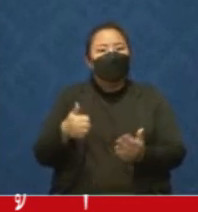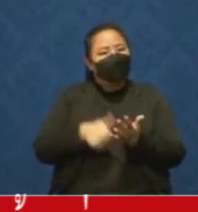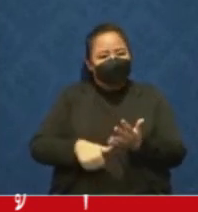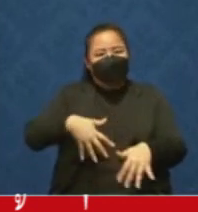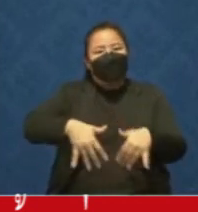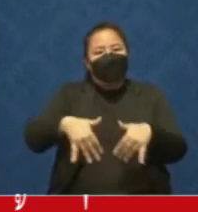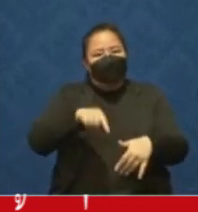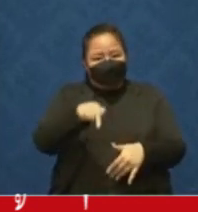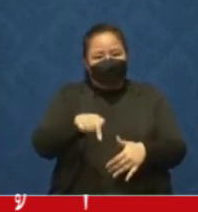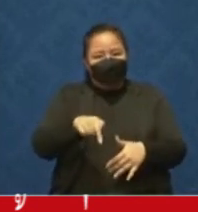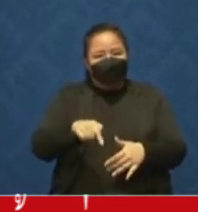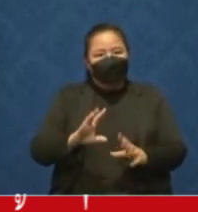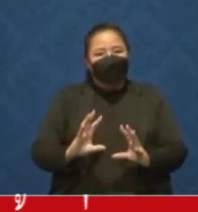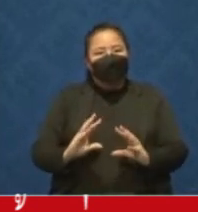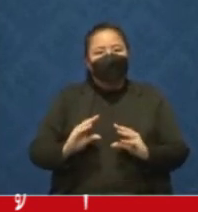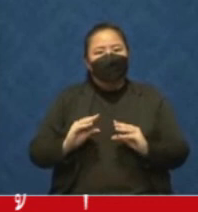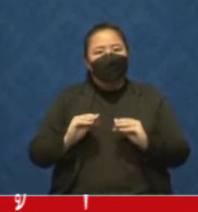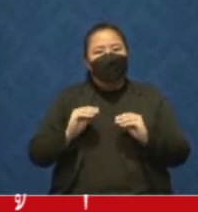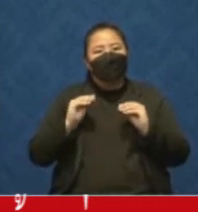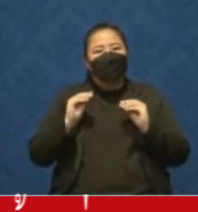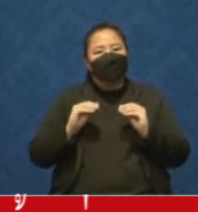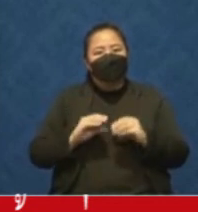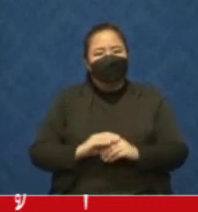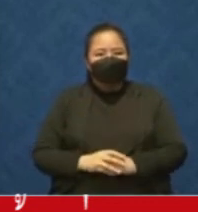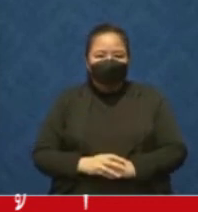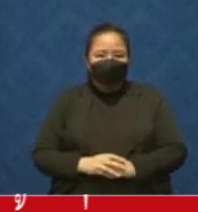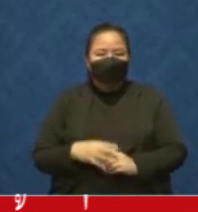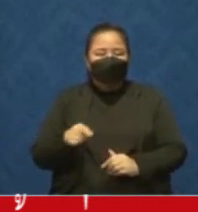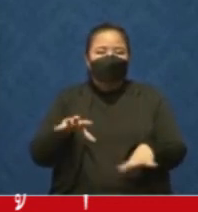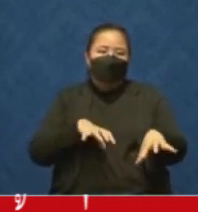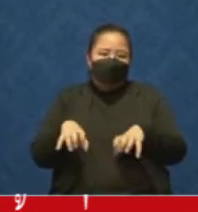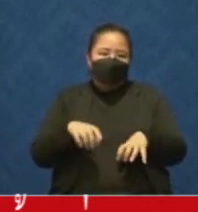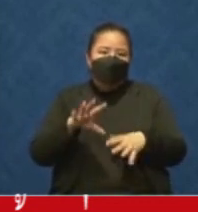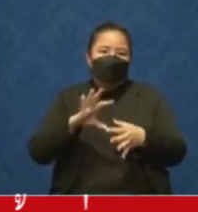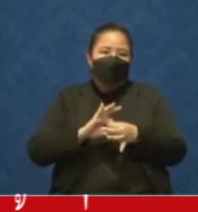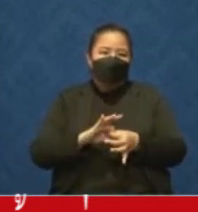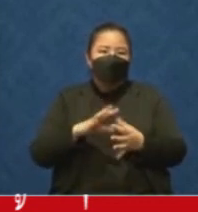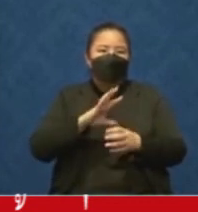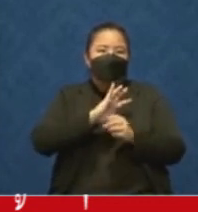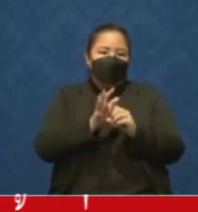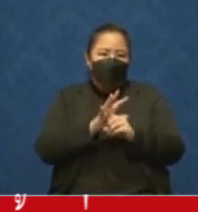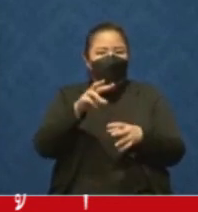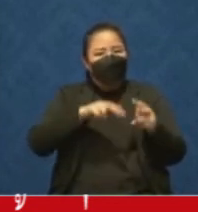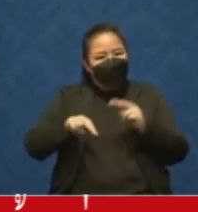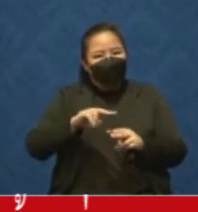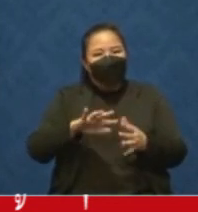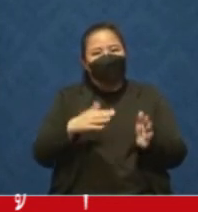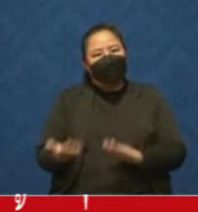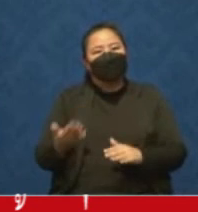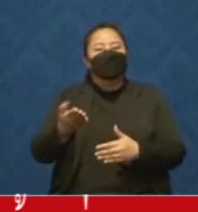ากรของประชาชนทแ้ทกศูนย์เปลาไปกับการบริหารจัดการวัคซีนที่ล้มเหวผิดพลาในครั้งนี้ต่อไปครับ